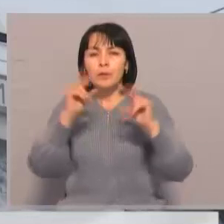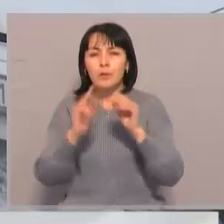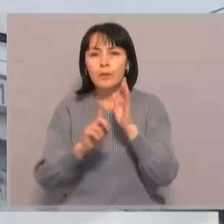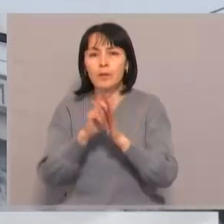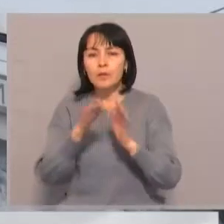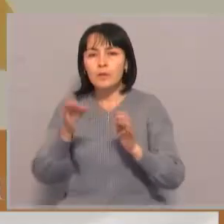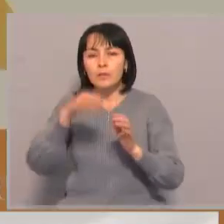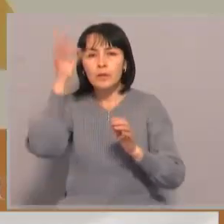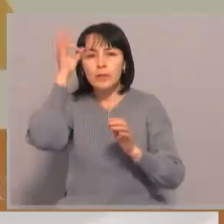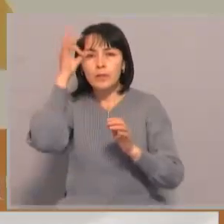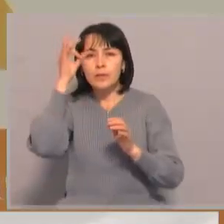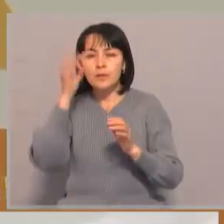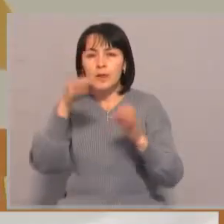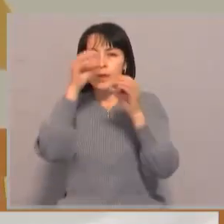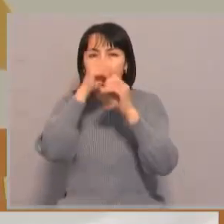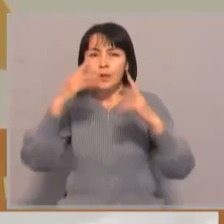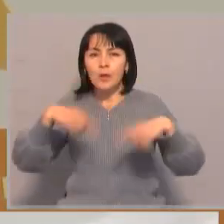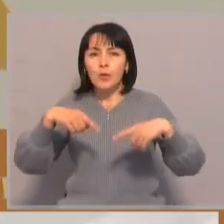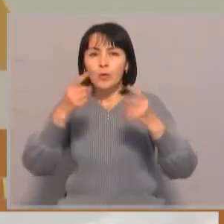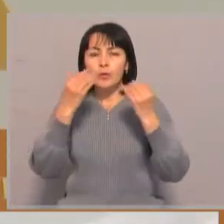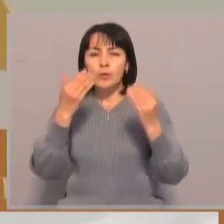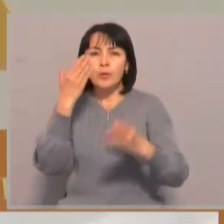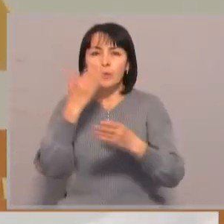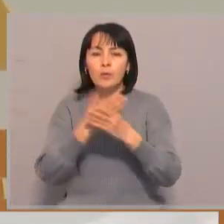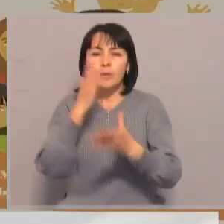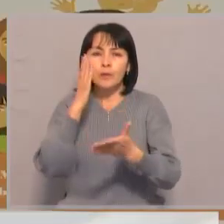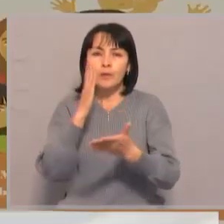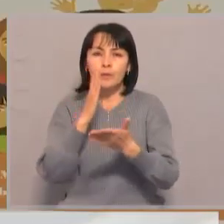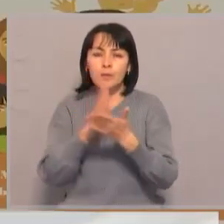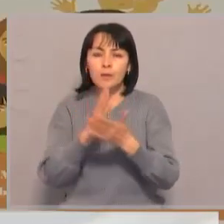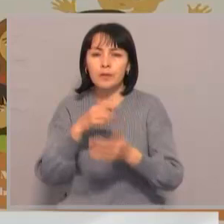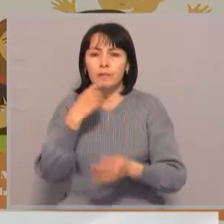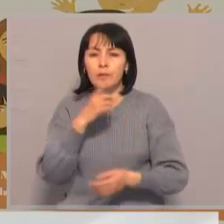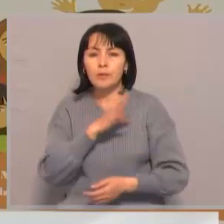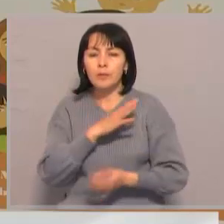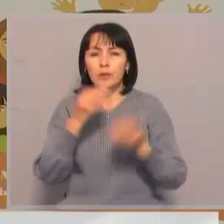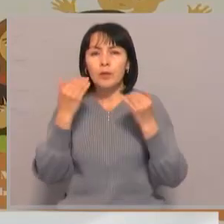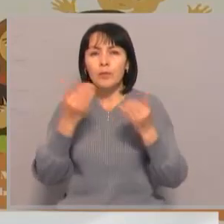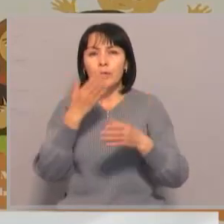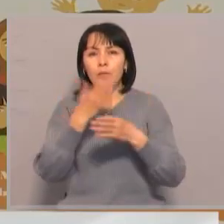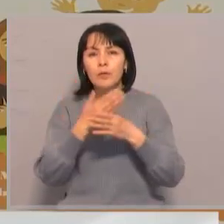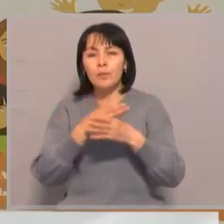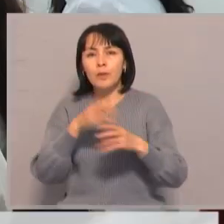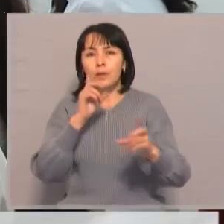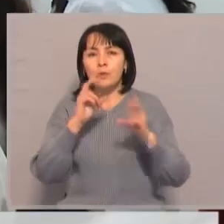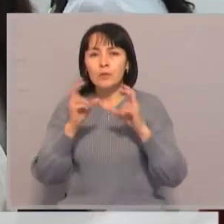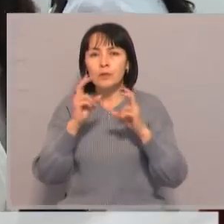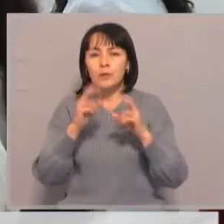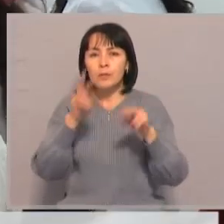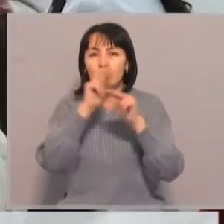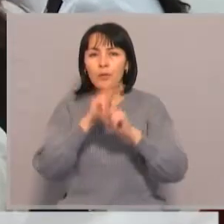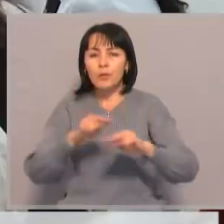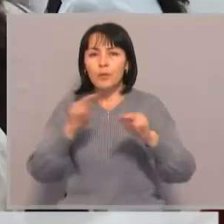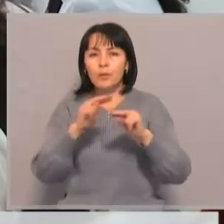өңірдегі психологиялық мәдениеттің көтерілуіне септігіміз тиеді деген пікірде. Бұл қызмет әсіресе студенттер мен